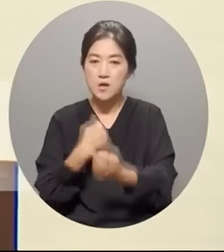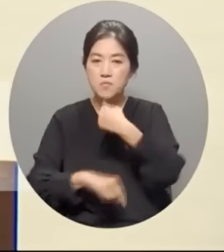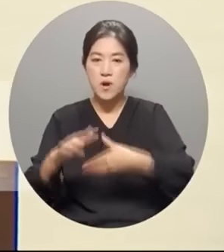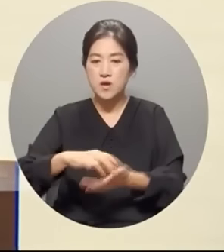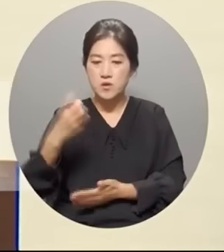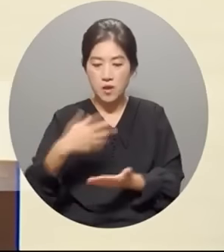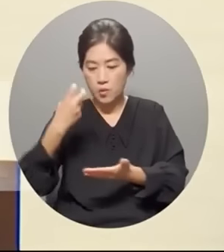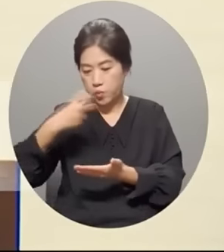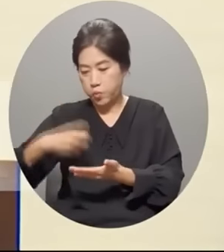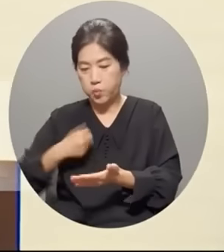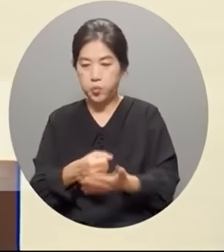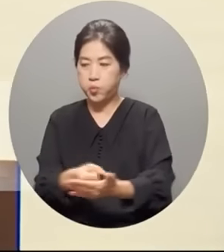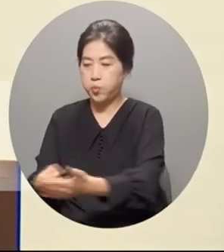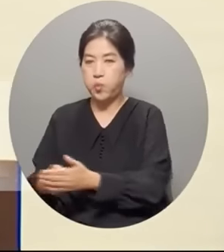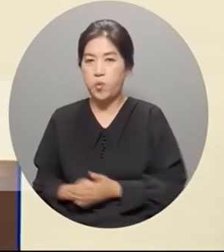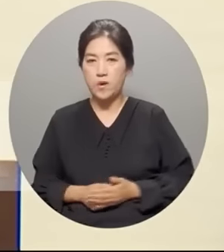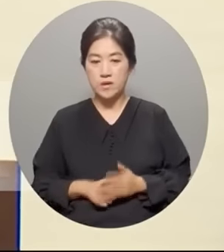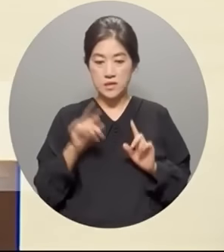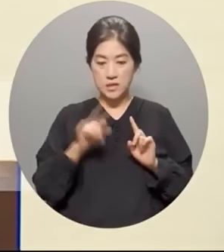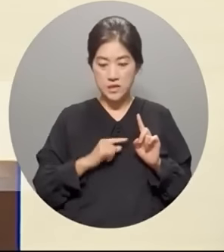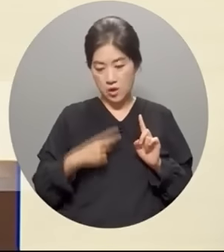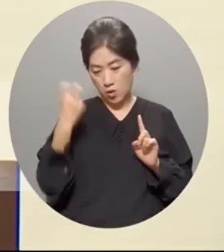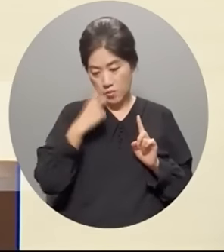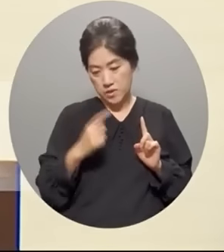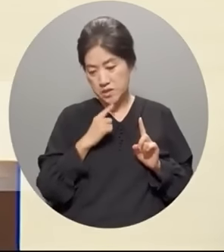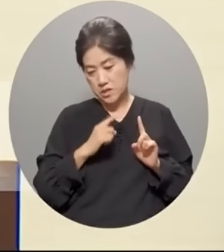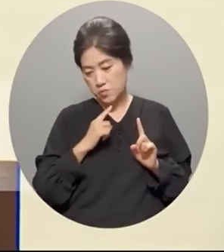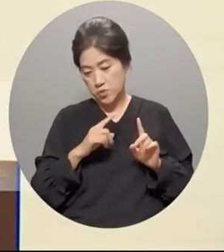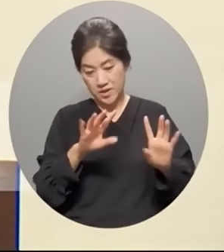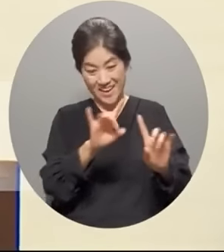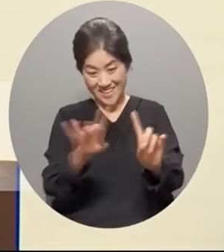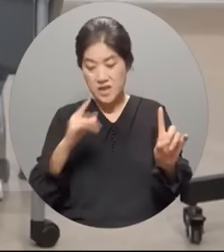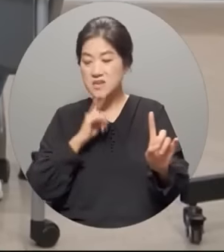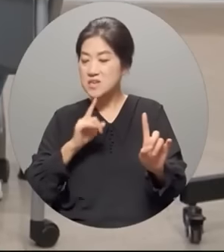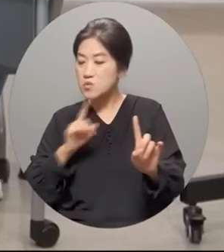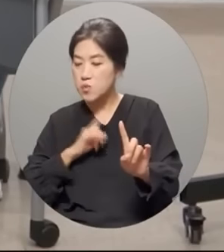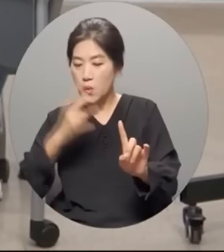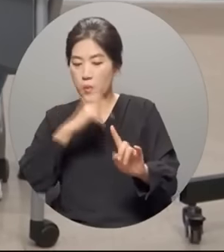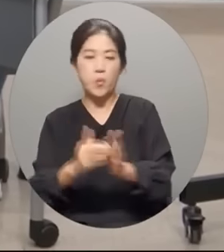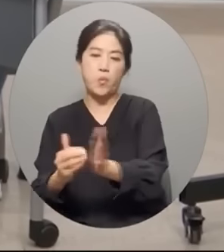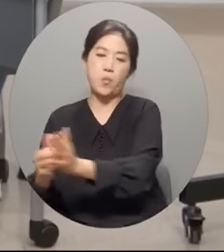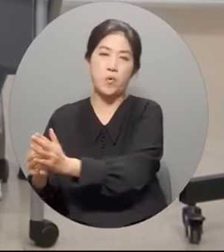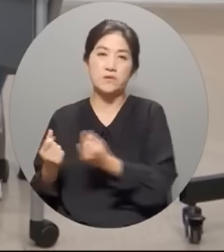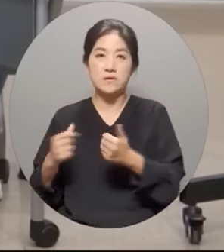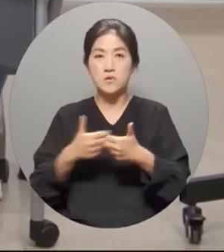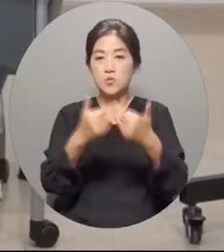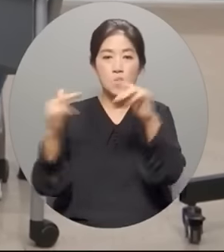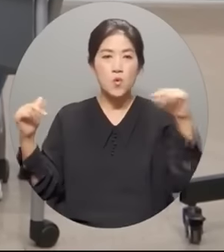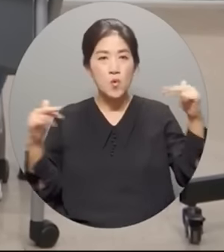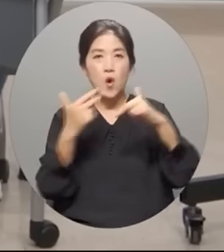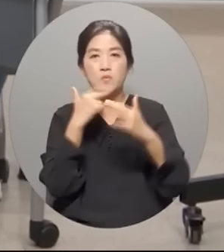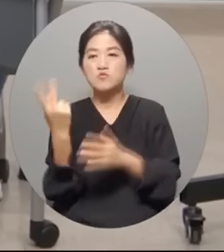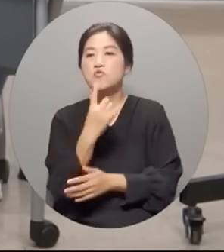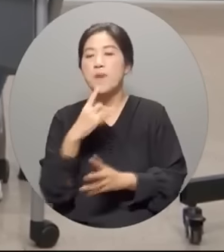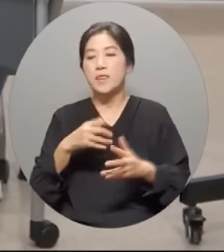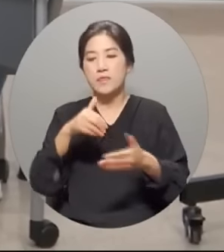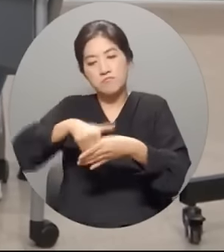세명을 심사해 한명당 검증 시간이 1분 정도에 불가했습니다 토론도 없이 위